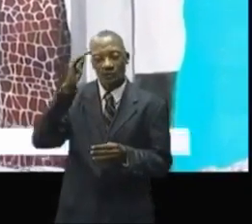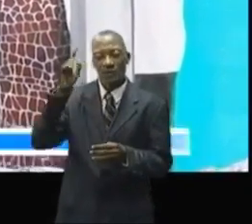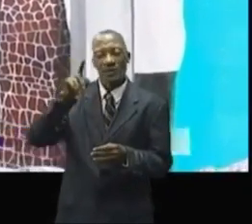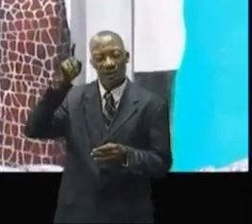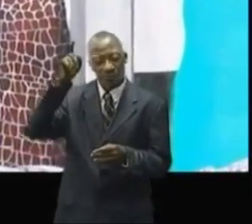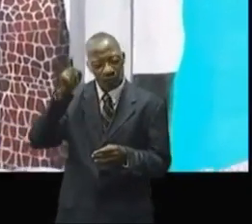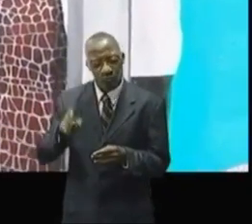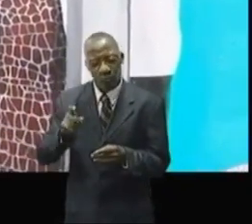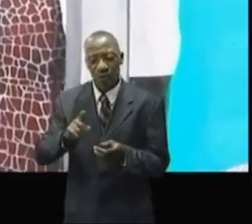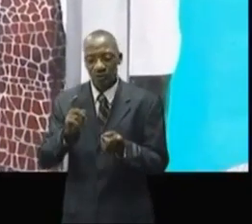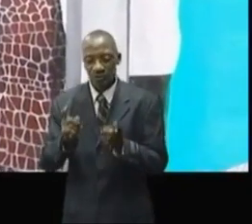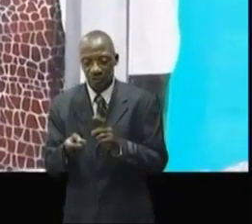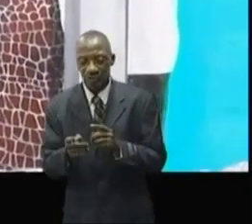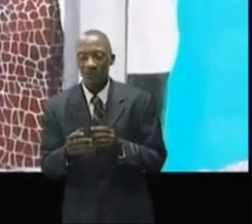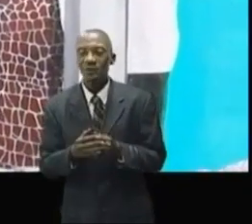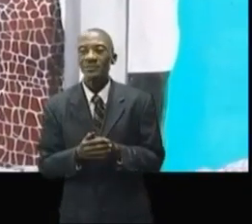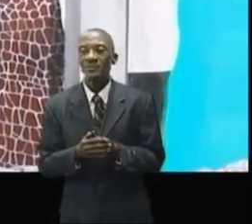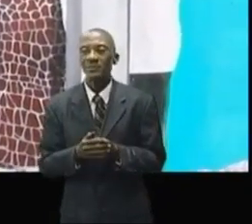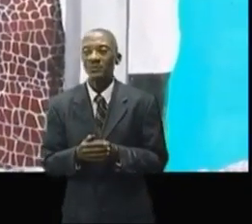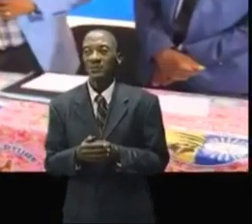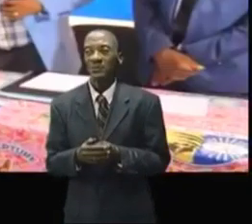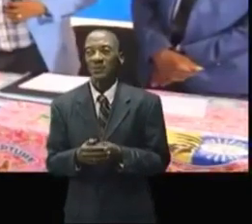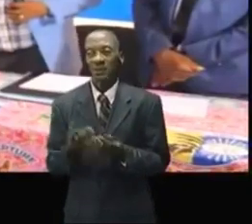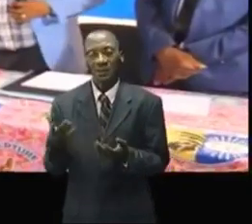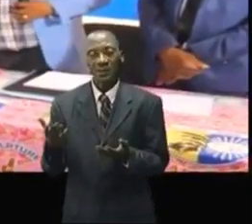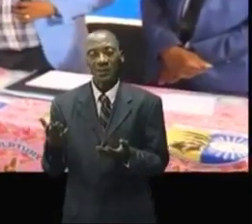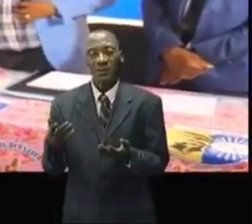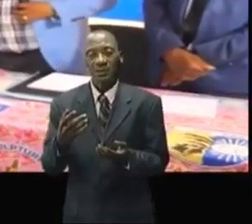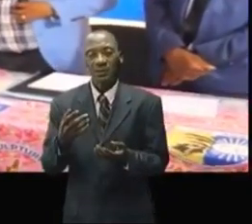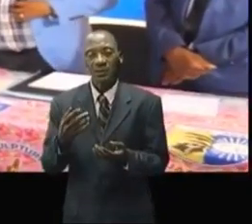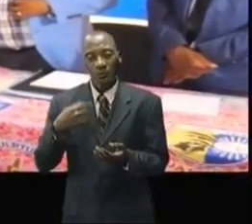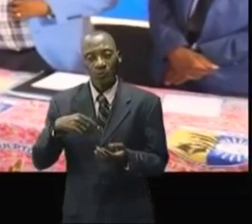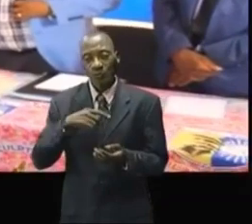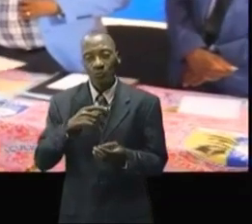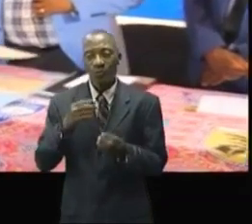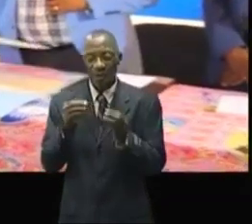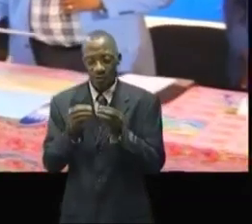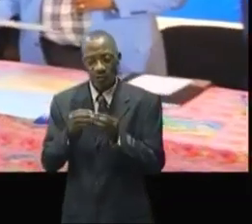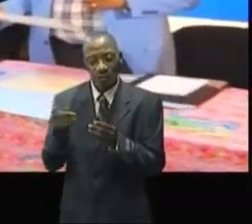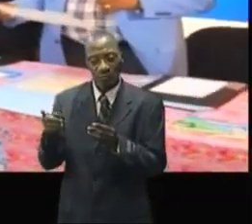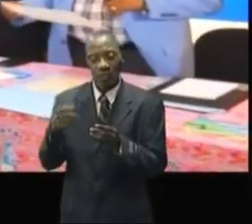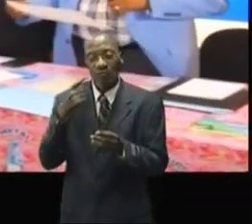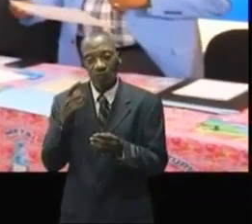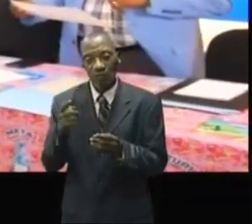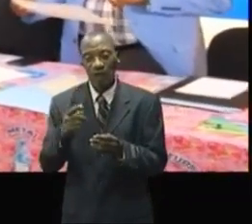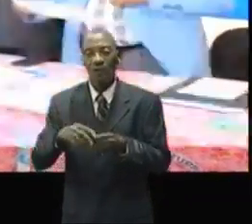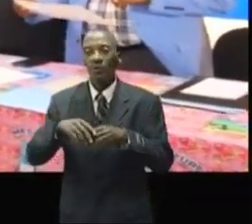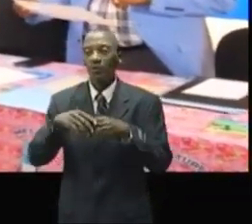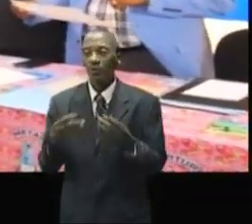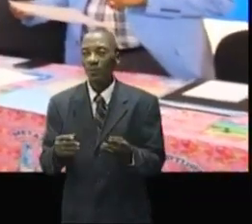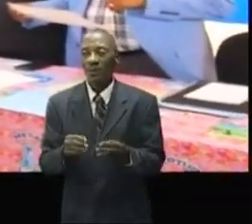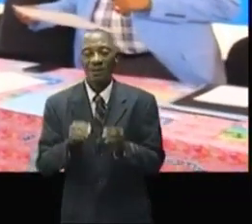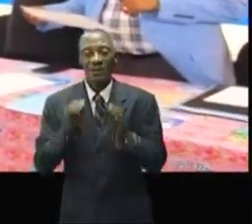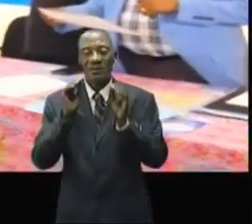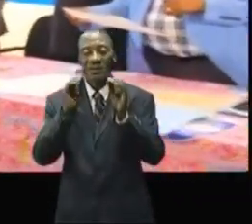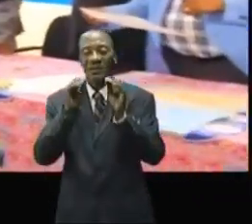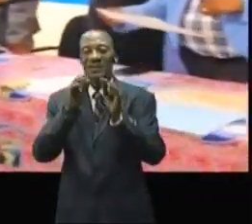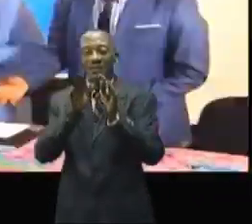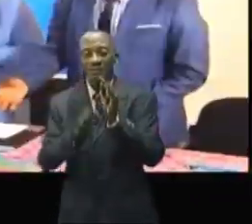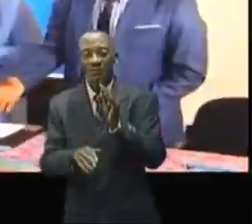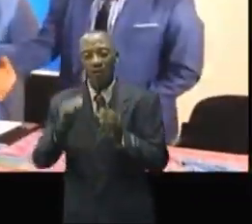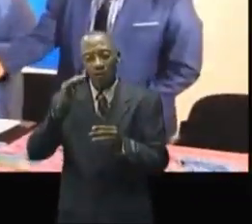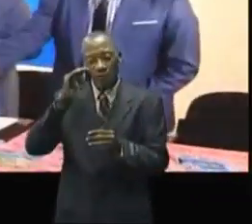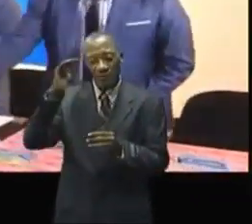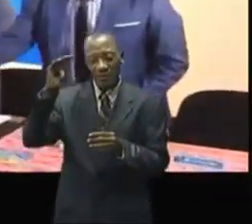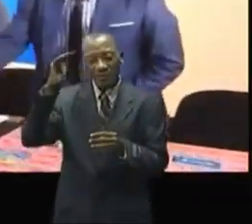pour implémenter la qualité, il faut savoir identifier la qualité. Et si on sait identifier la qualité,